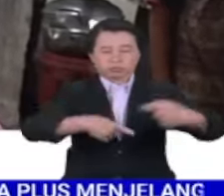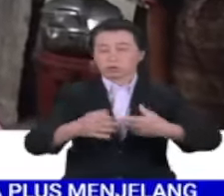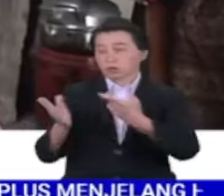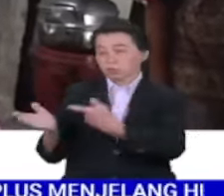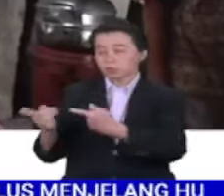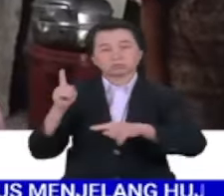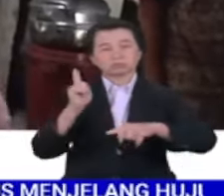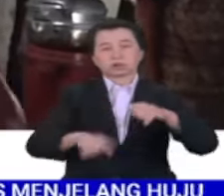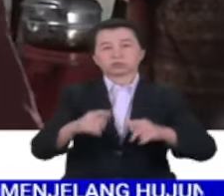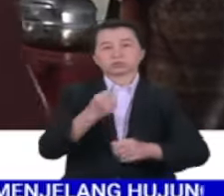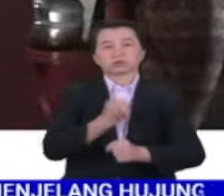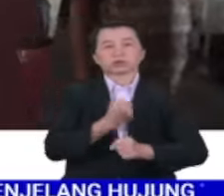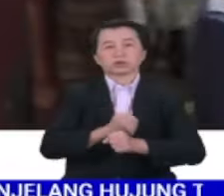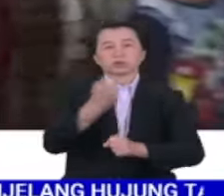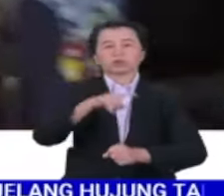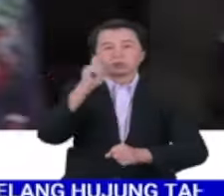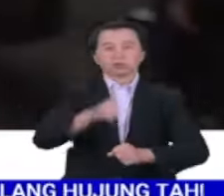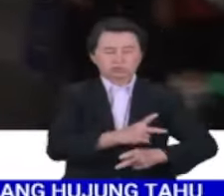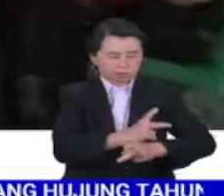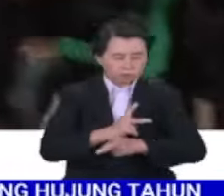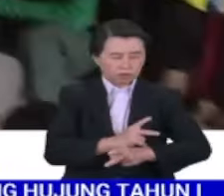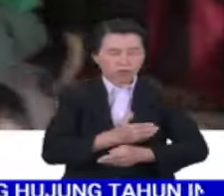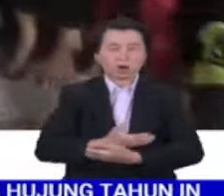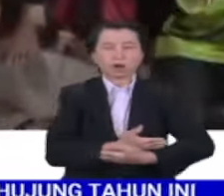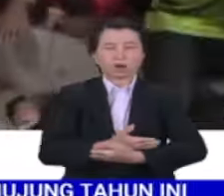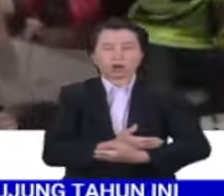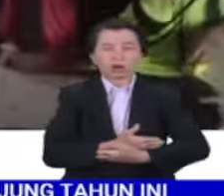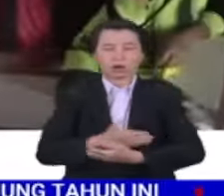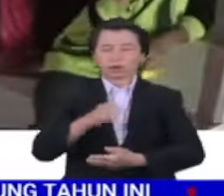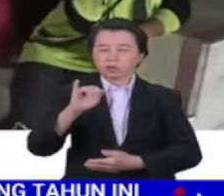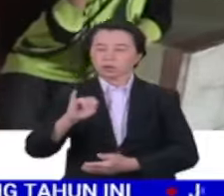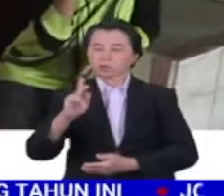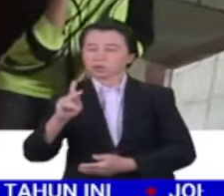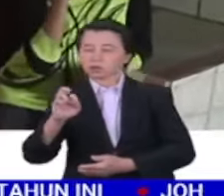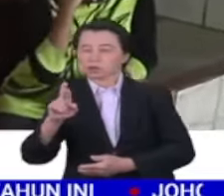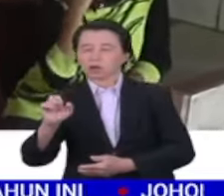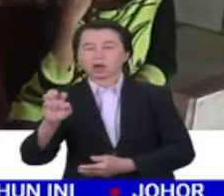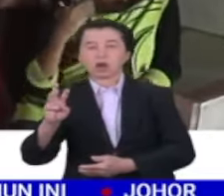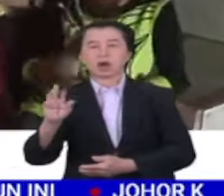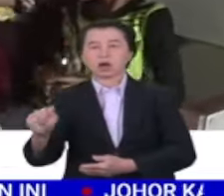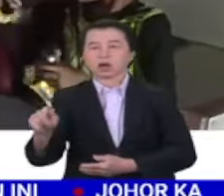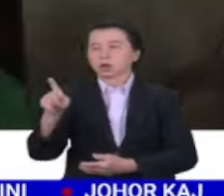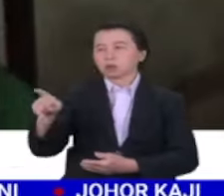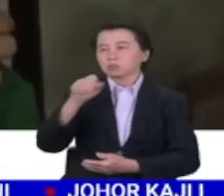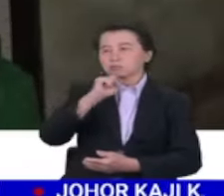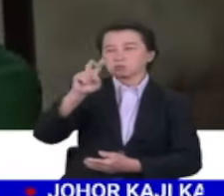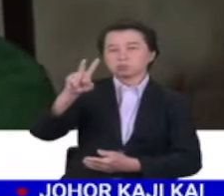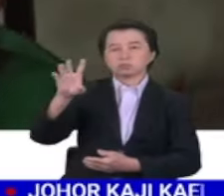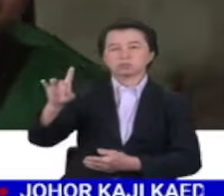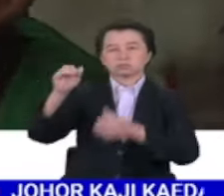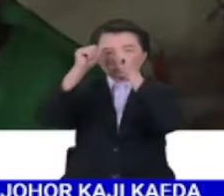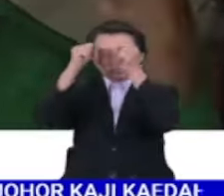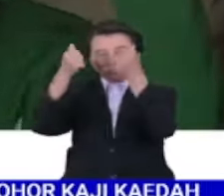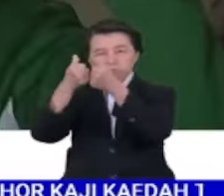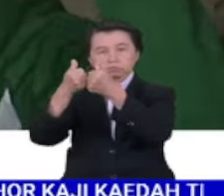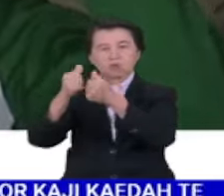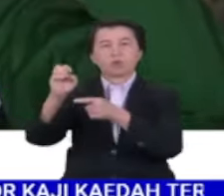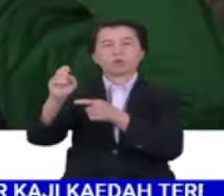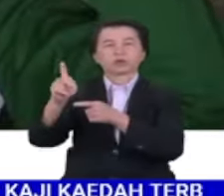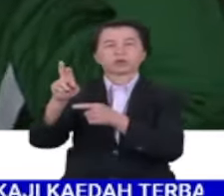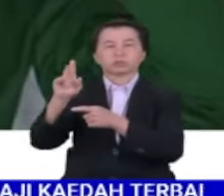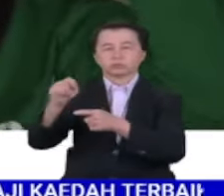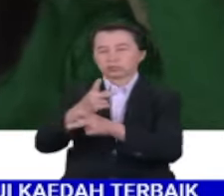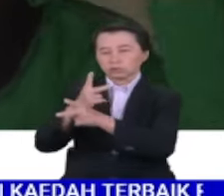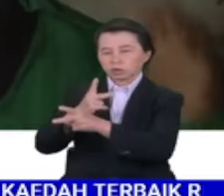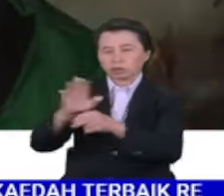pula tidak dapat bekerja karena perlu menjaga anak Muhammad Ikram 28 tahun yang mengidap otizam dan memerlukan